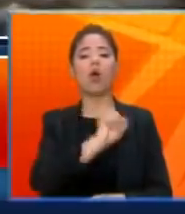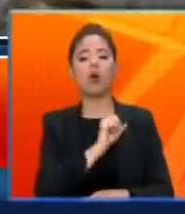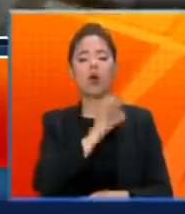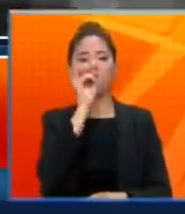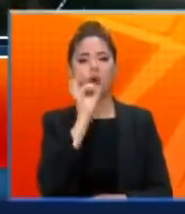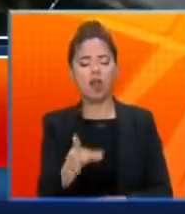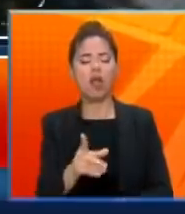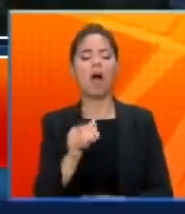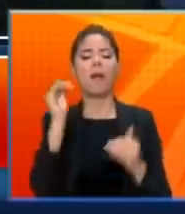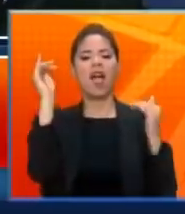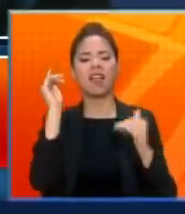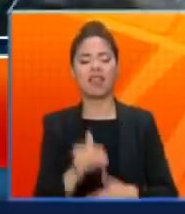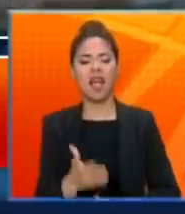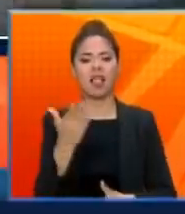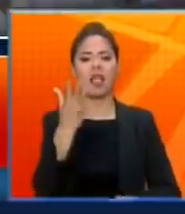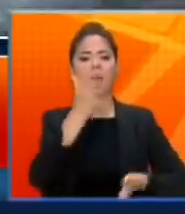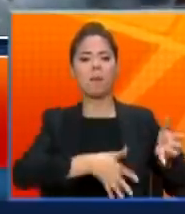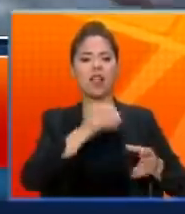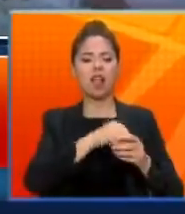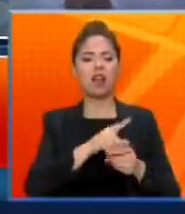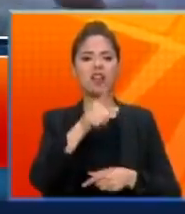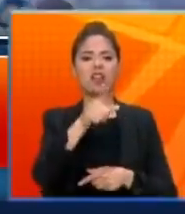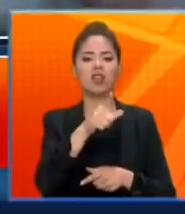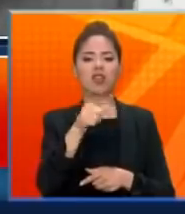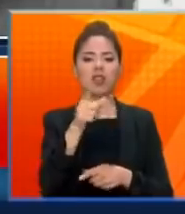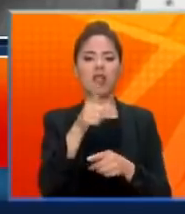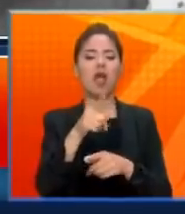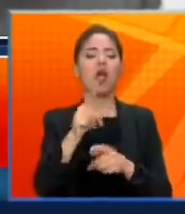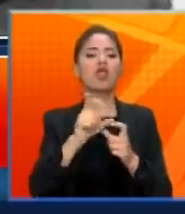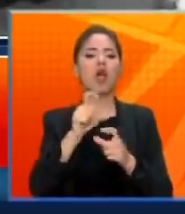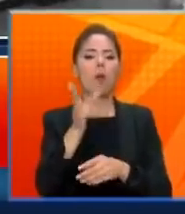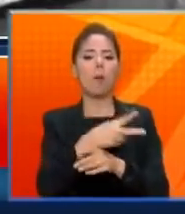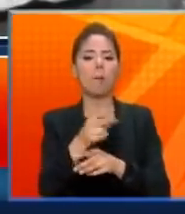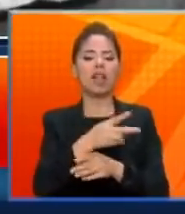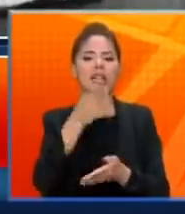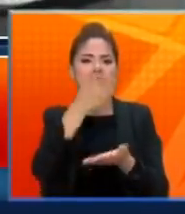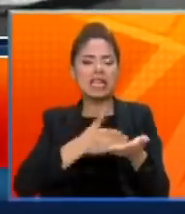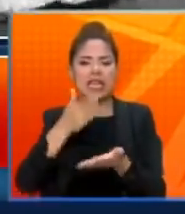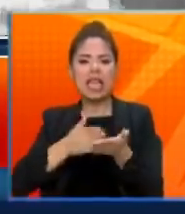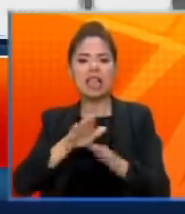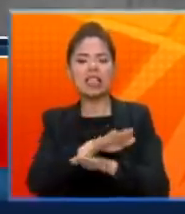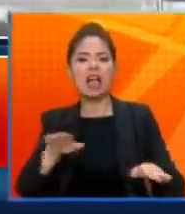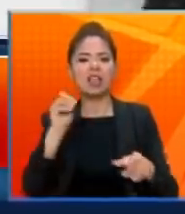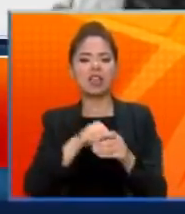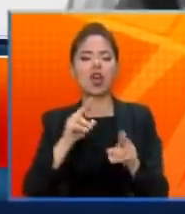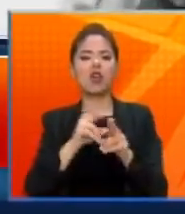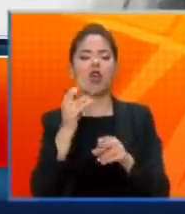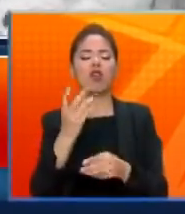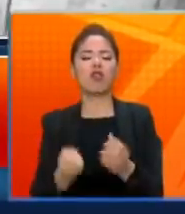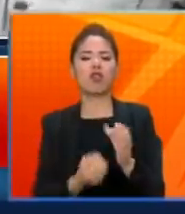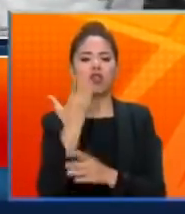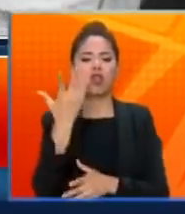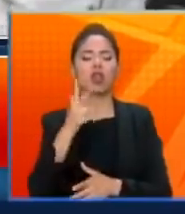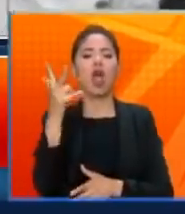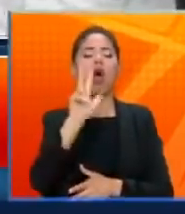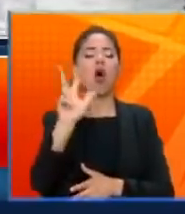Korkulan haber Şinfadi adlı pazardan geldi. İthal somon balıklarının kesildiği tahtalarda yeni tip COVID-19'a rastlanıldığı duyuruldu. 30'a yakın